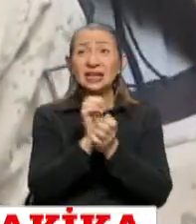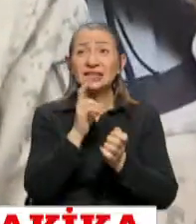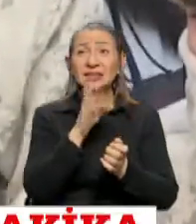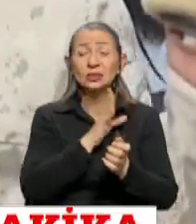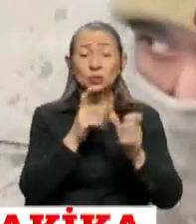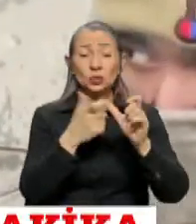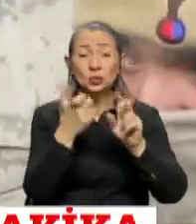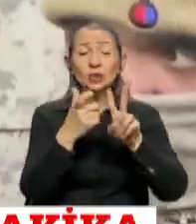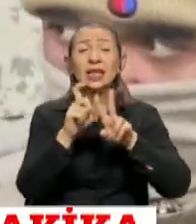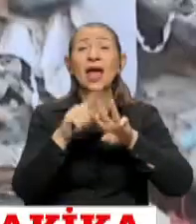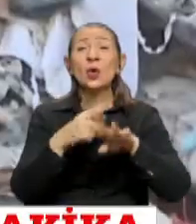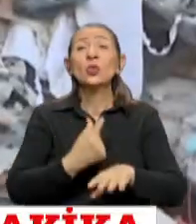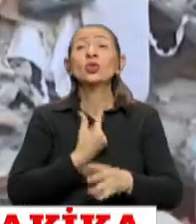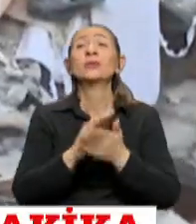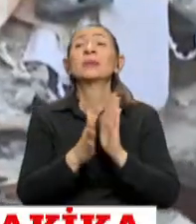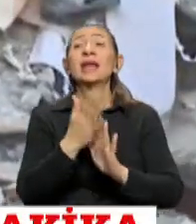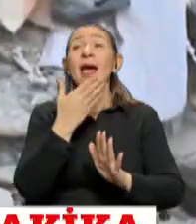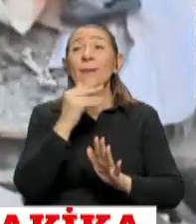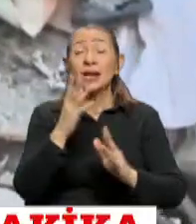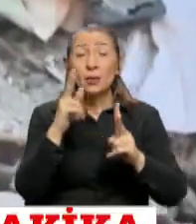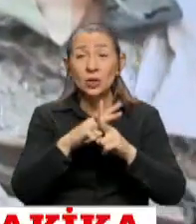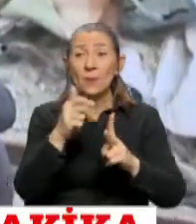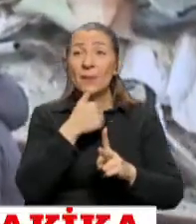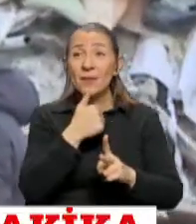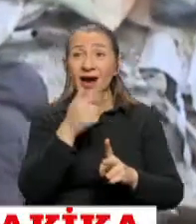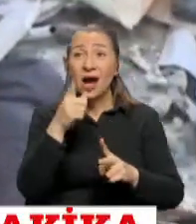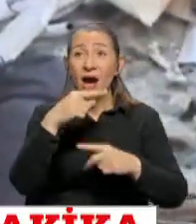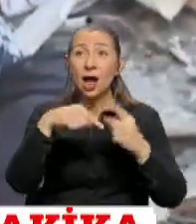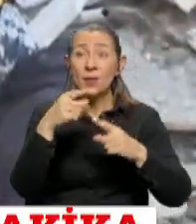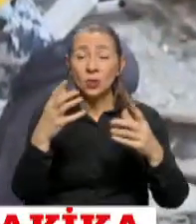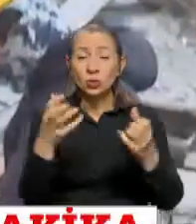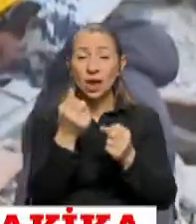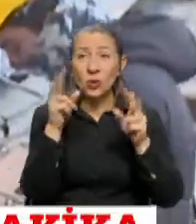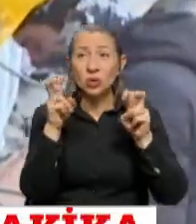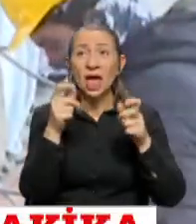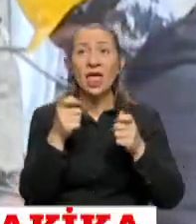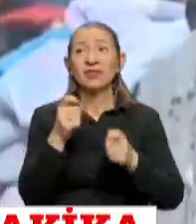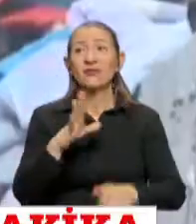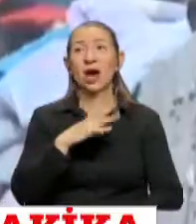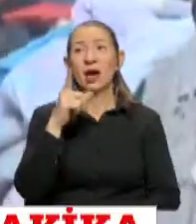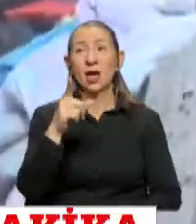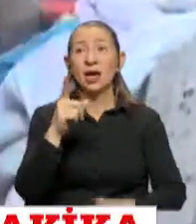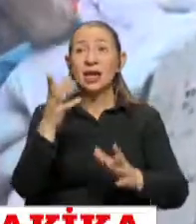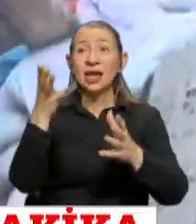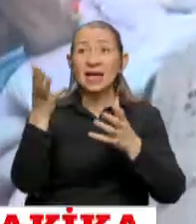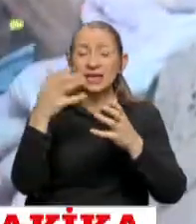kızı Sude'nin umudu tükendi. Emekli polis Baba Kılınç arama kurtarma konusunda eğitimliydi.